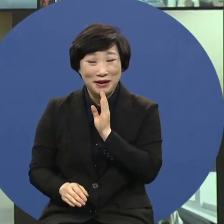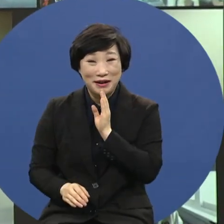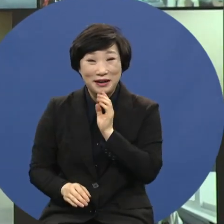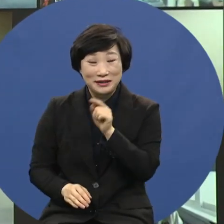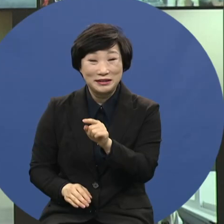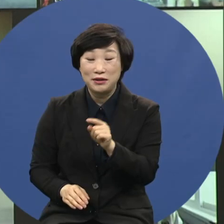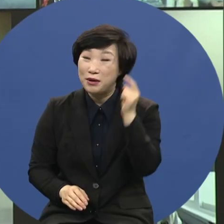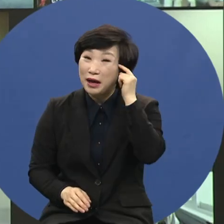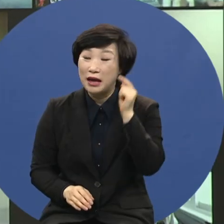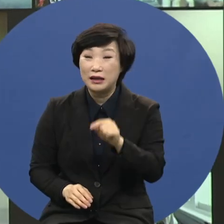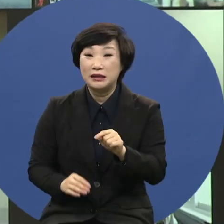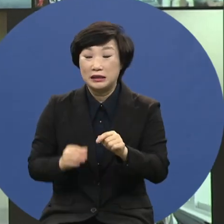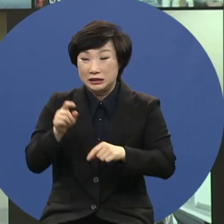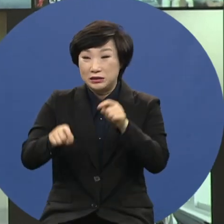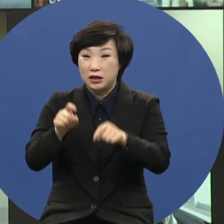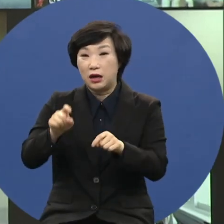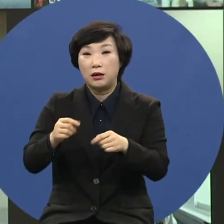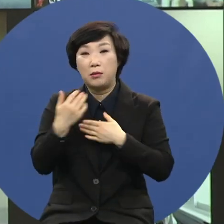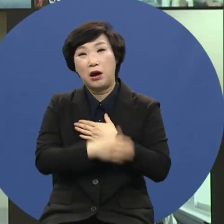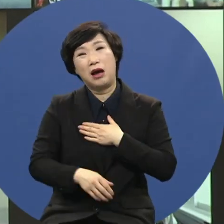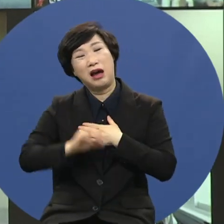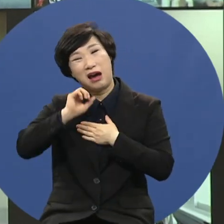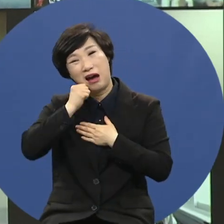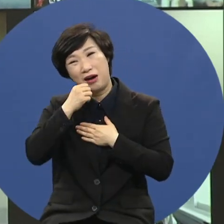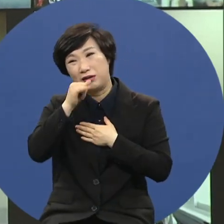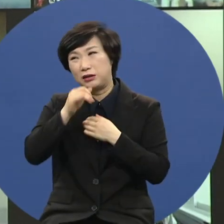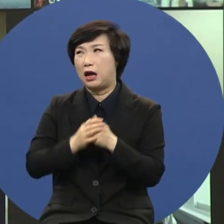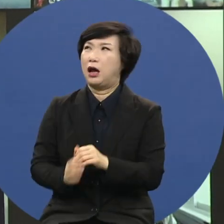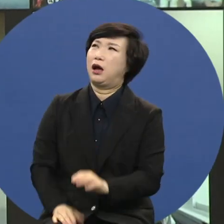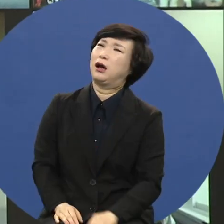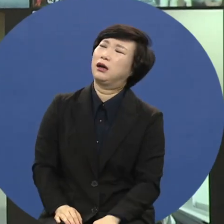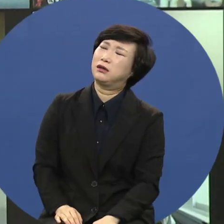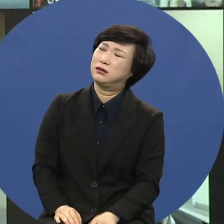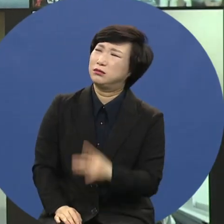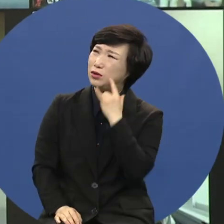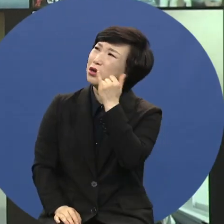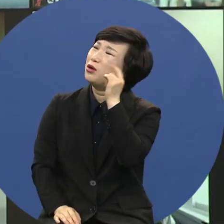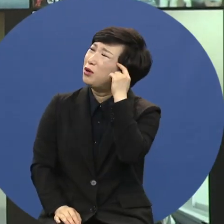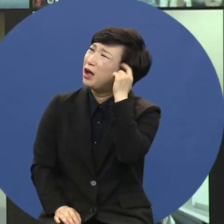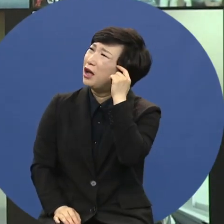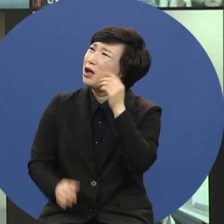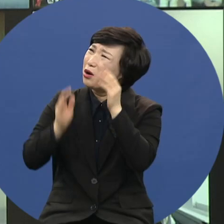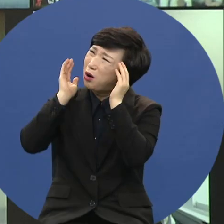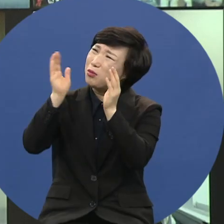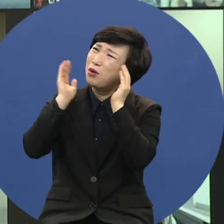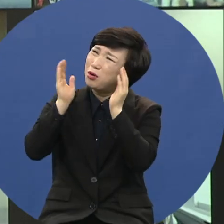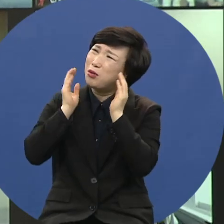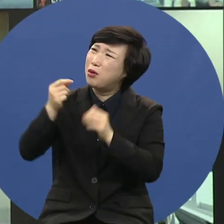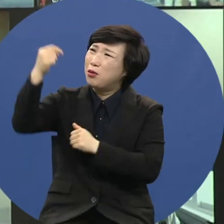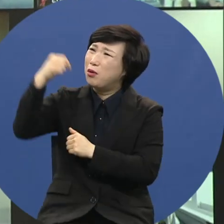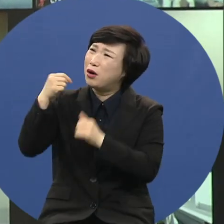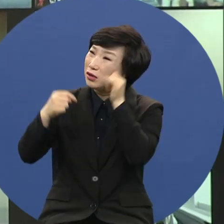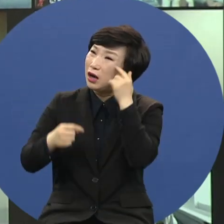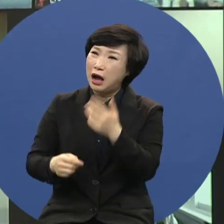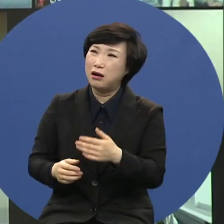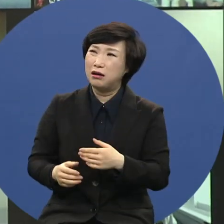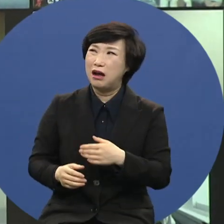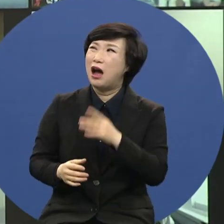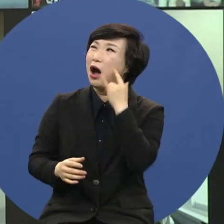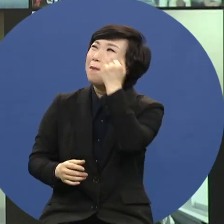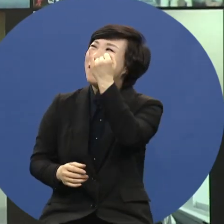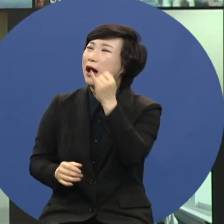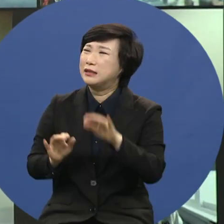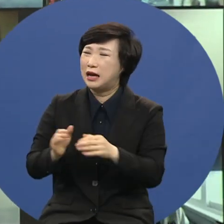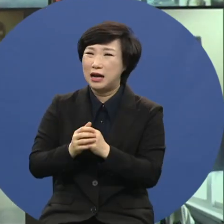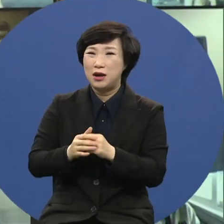실천하려면 몸이 힘들으니까 아니 공부 많이 알면서 아니 엄마